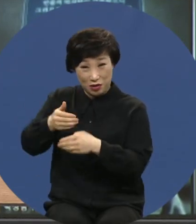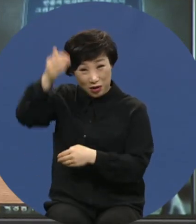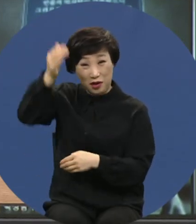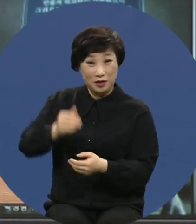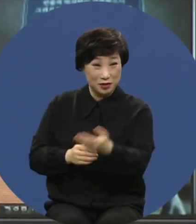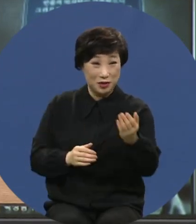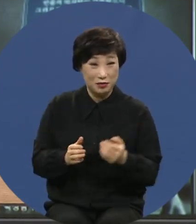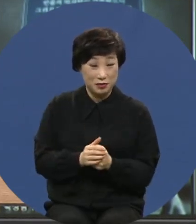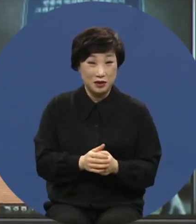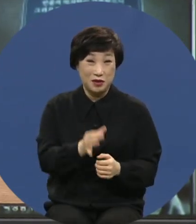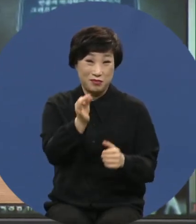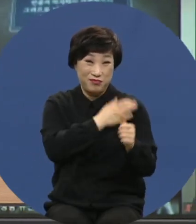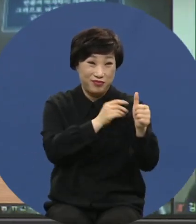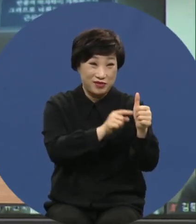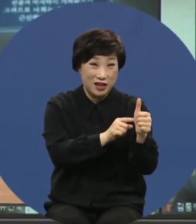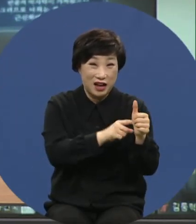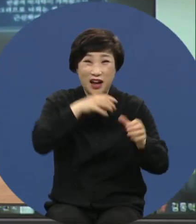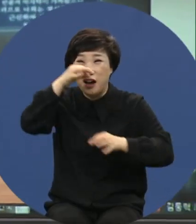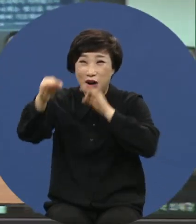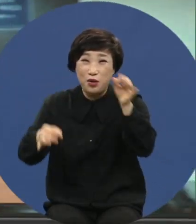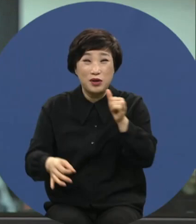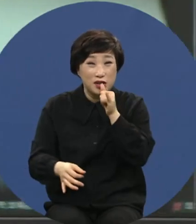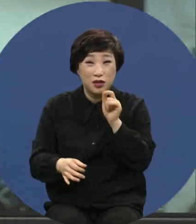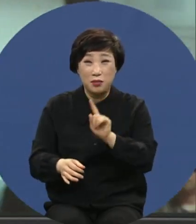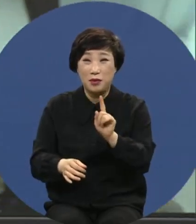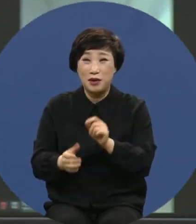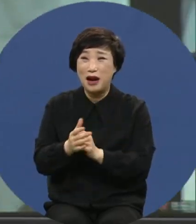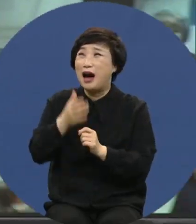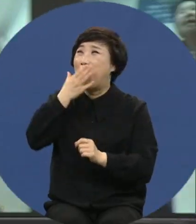부자가 그랬지. 아브라함 아버지요,